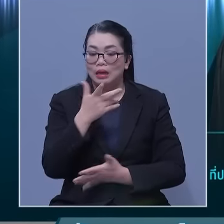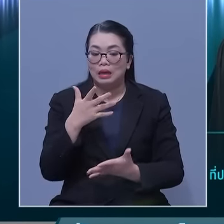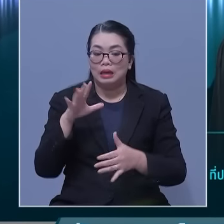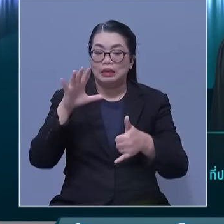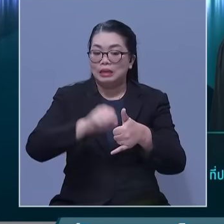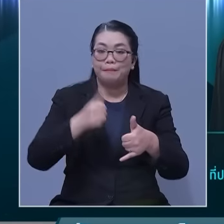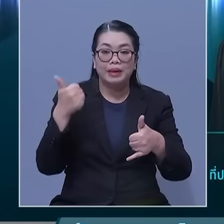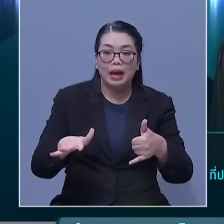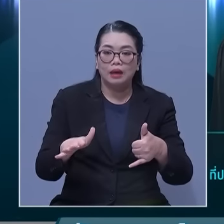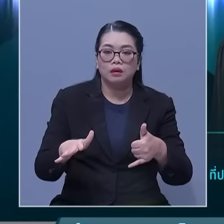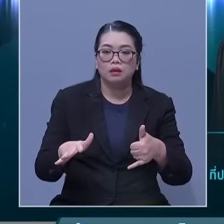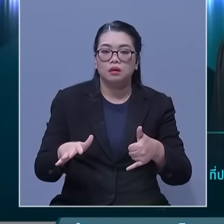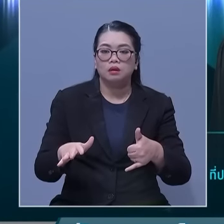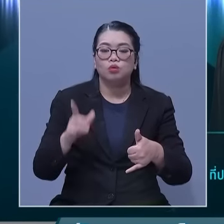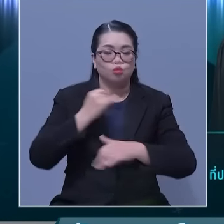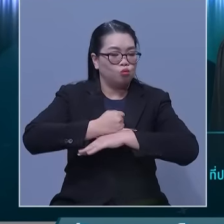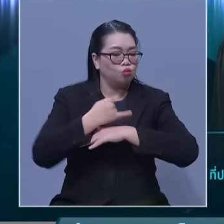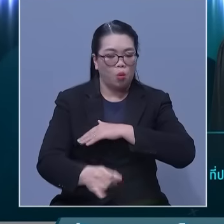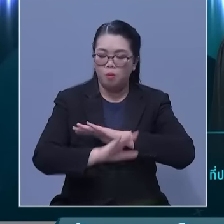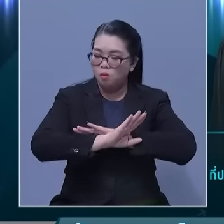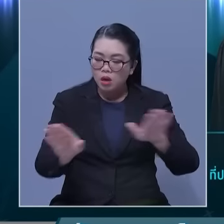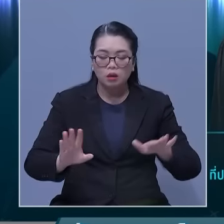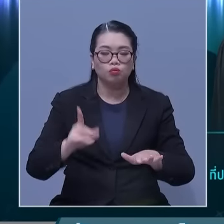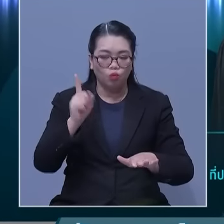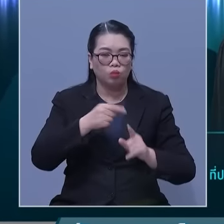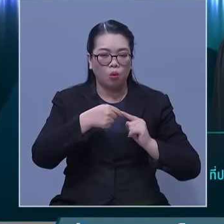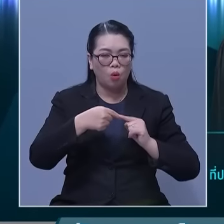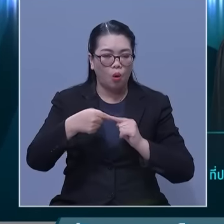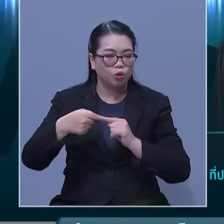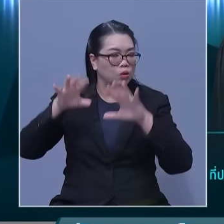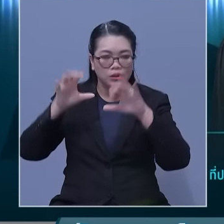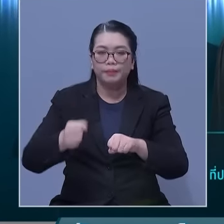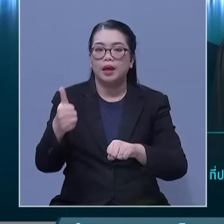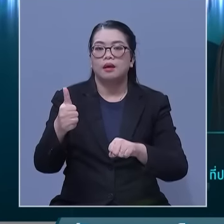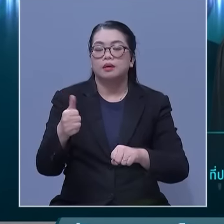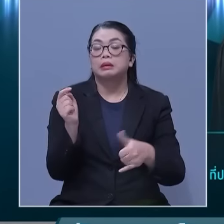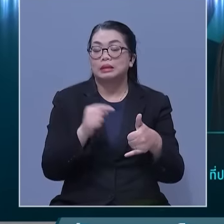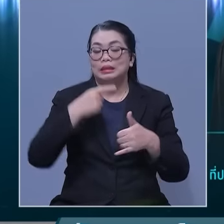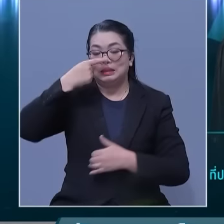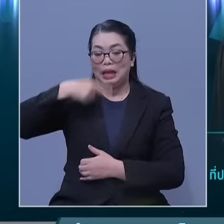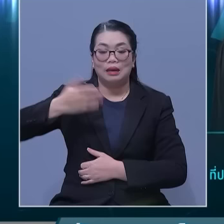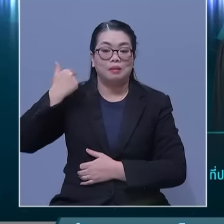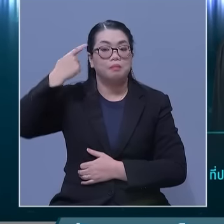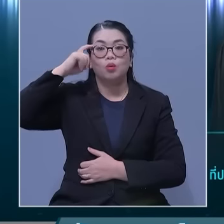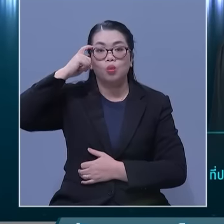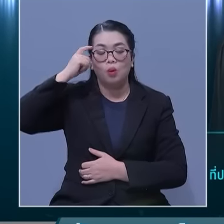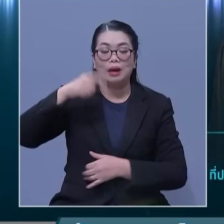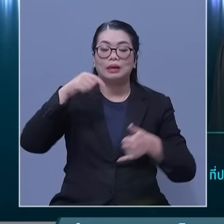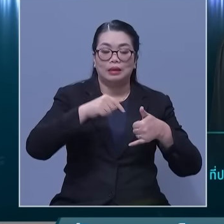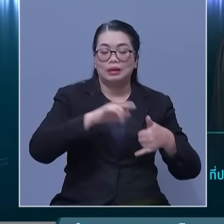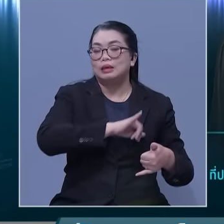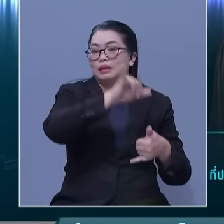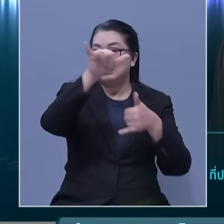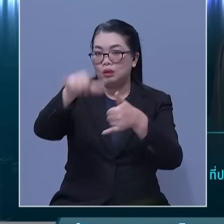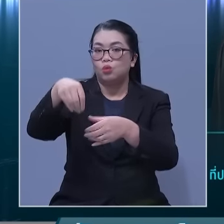ตัวไม่ต้องเลิกภารกิจนี้ออ่าฮะอครับนั่นแปลว่าก่อนหน้านี้ทางการไทยนี่ไม่ทราบมาก่อนเลยว่าเสียแป้งไปอยู่ที่